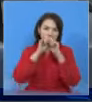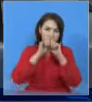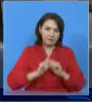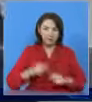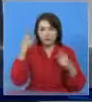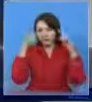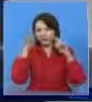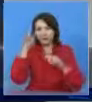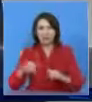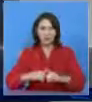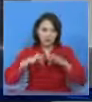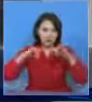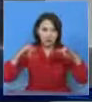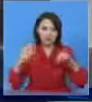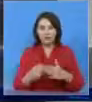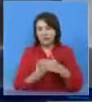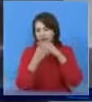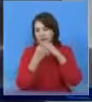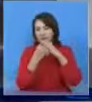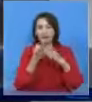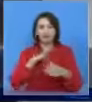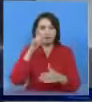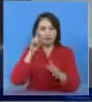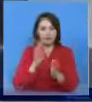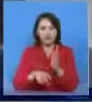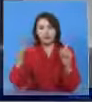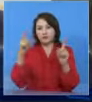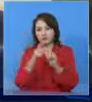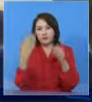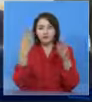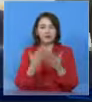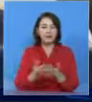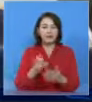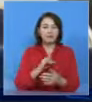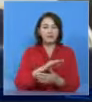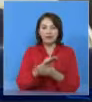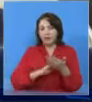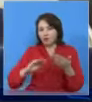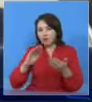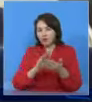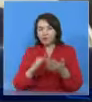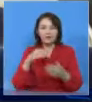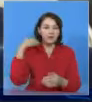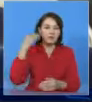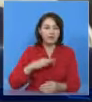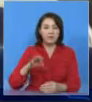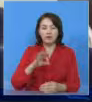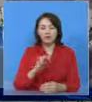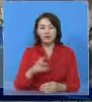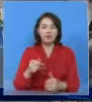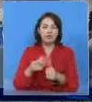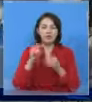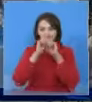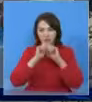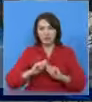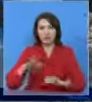шығармашылық адамды одан әрі ынталандырып, шабытына шабыт қосары сөзсіз. Осы орайда әдебиет саласында өшпесі із қалдырған ақтөбелік қаламгерлер атындағы арнайы сыйлық